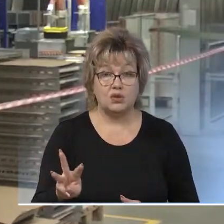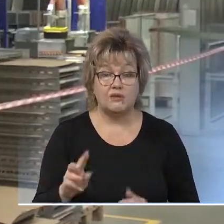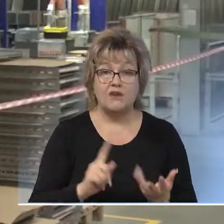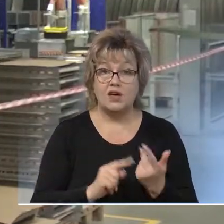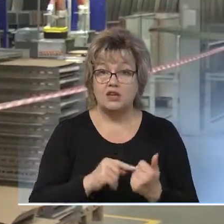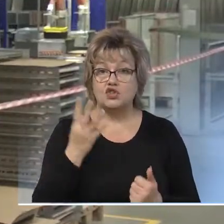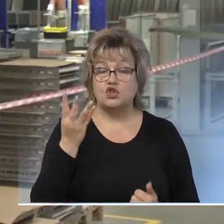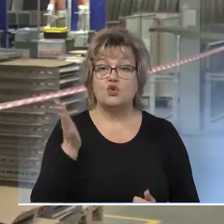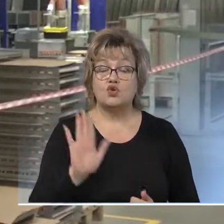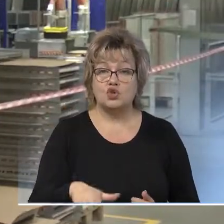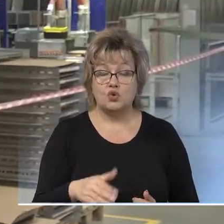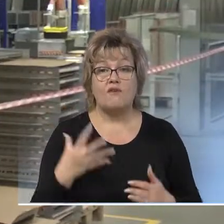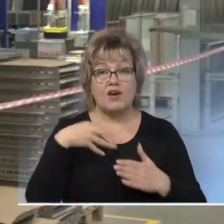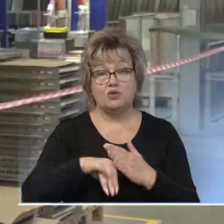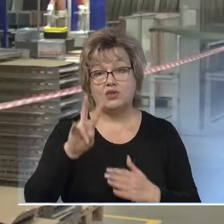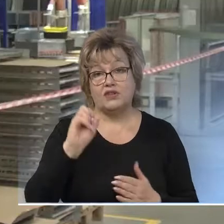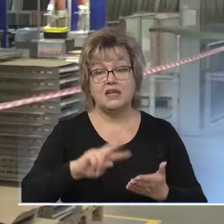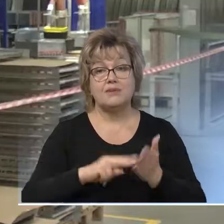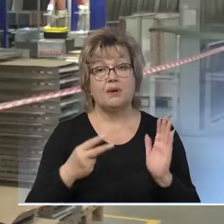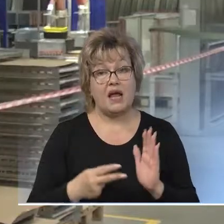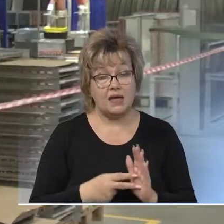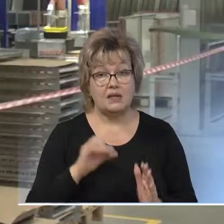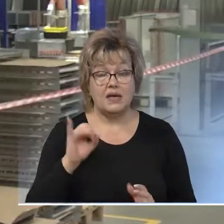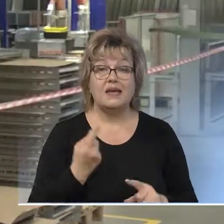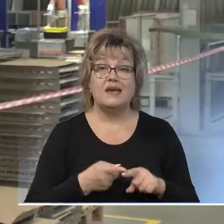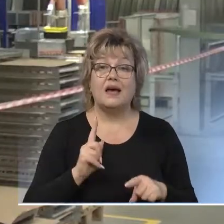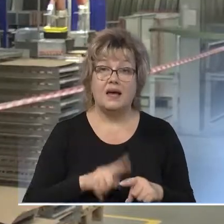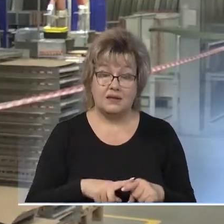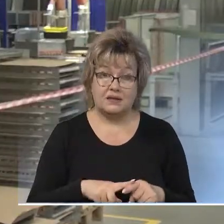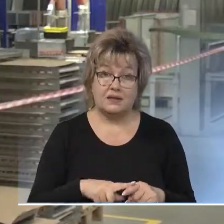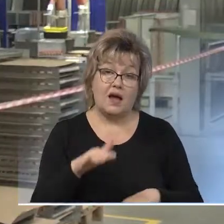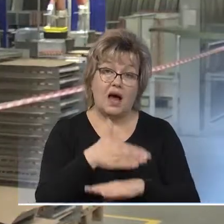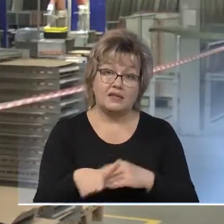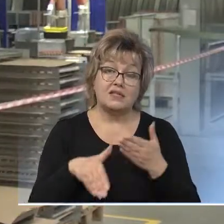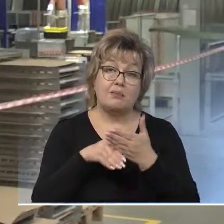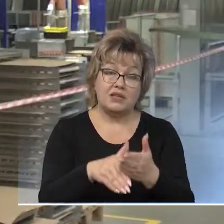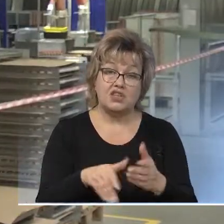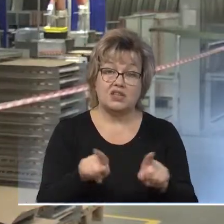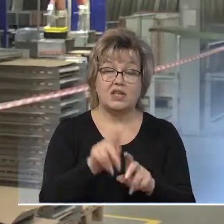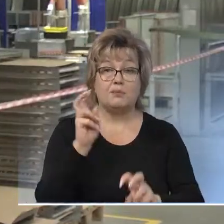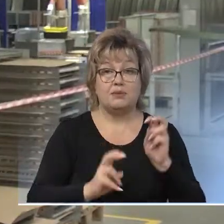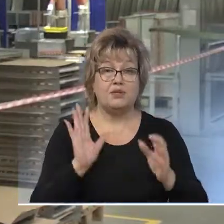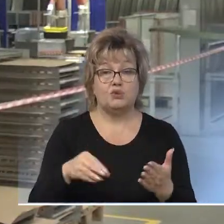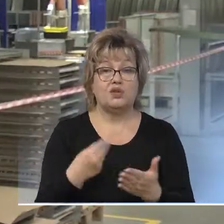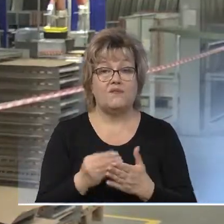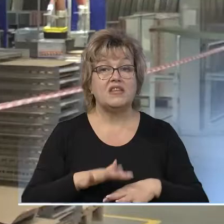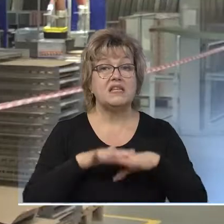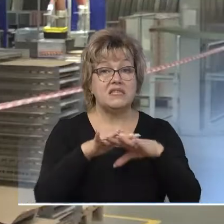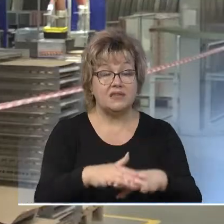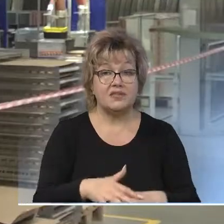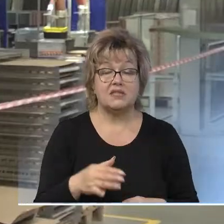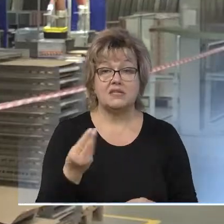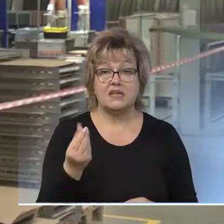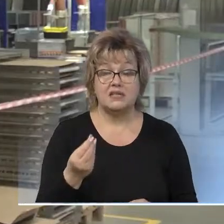миллионов в количестве 4 штук войдут в наш проект, и этот адресная поддержка таких предприятий будет финансироваться